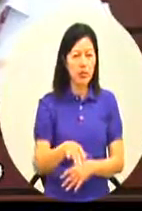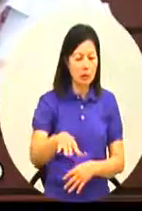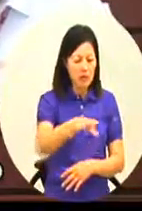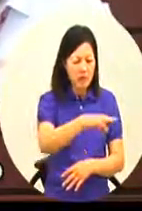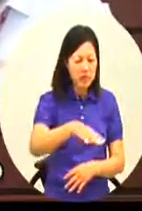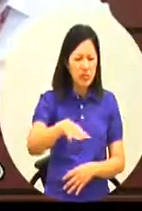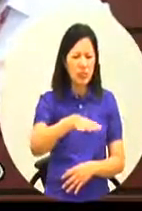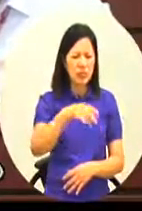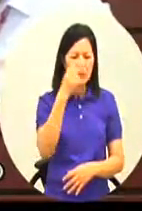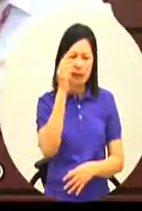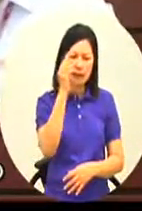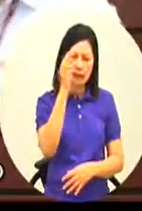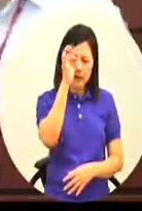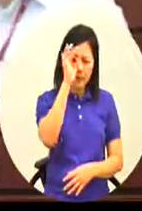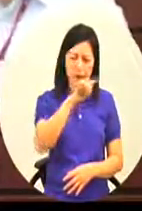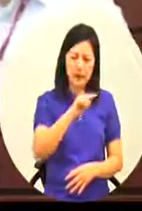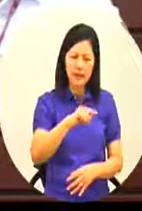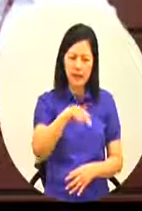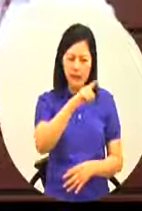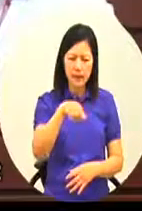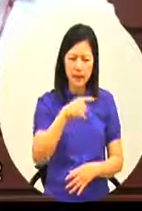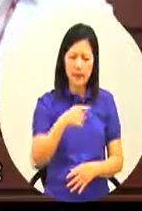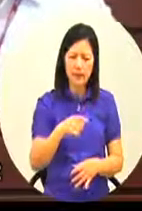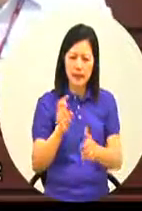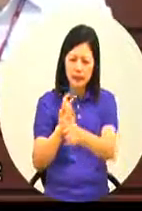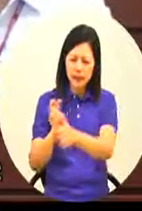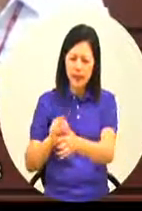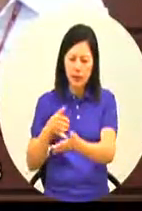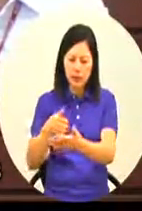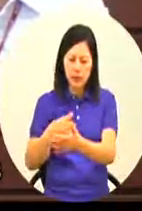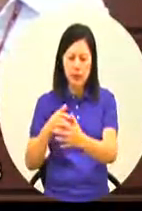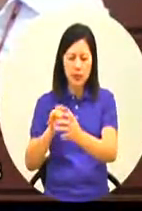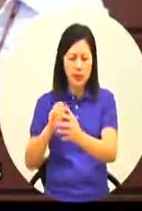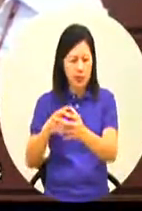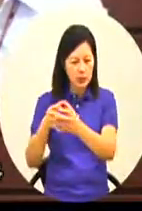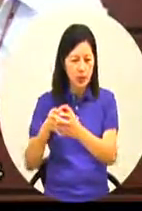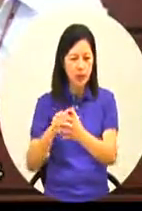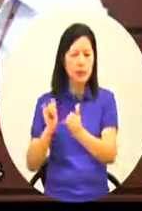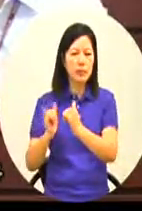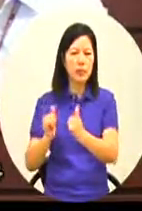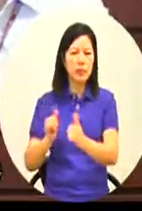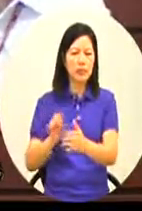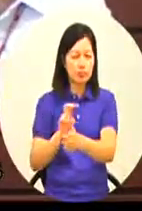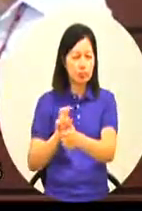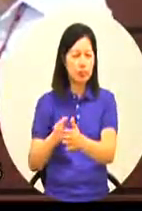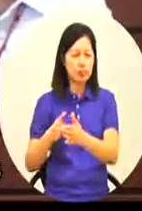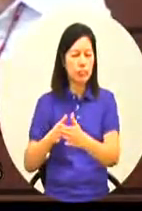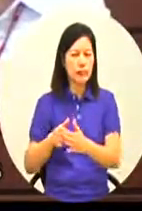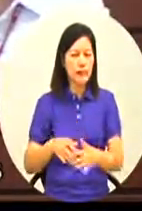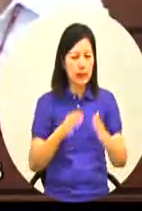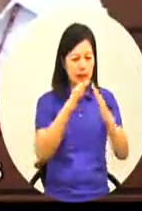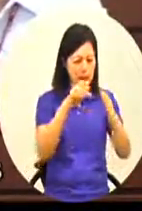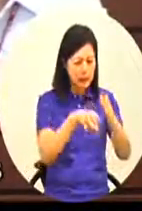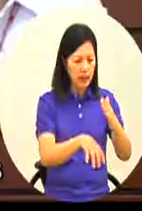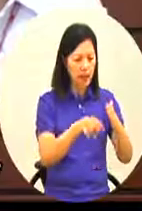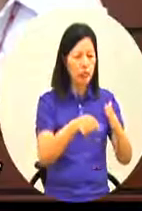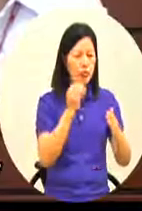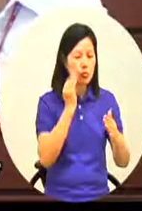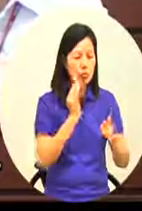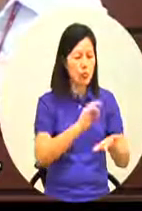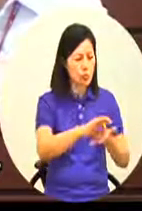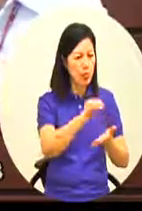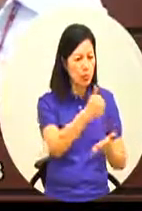需要大家想一个办法，也要照顾到这些弱势的民众。那仓库群，我想它值得有更好的使用的方向。那我们